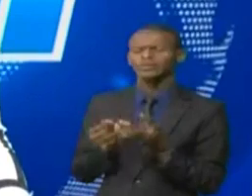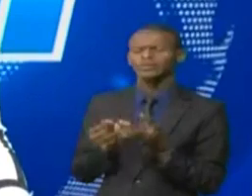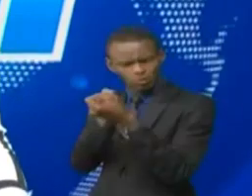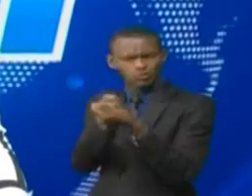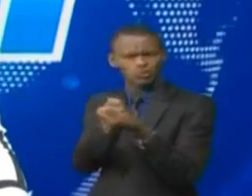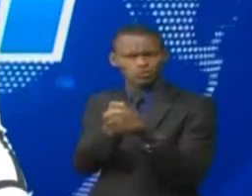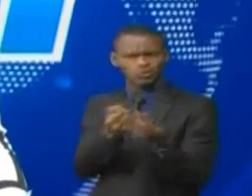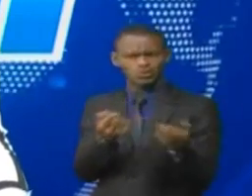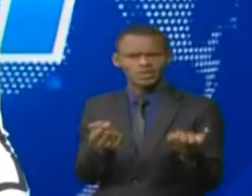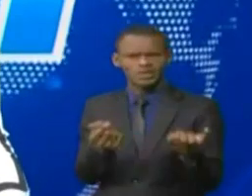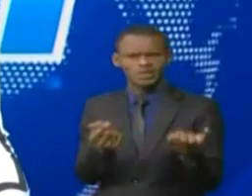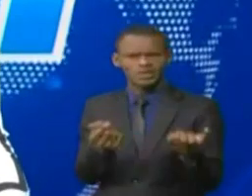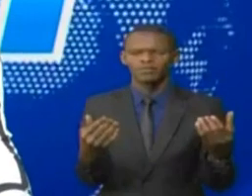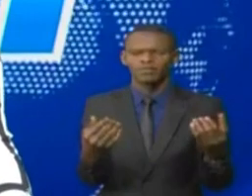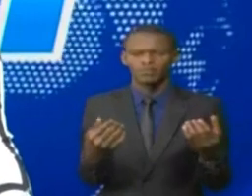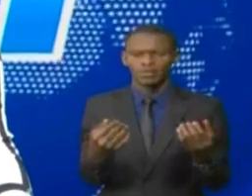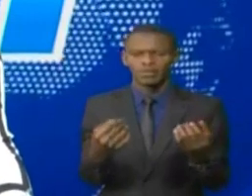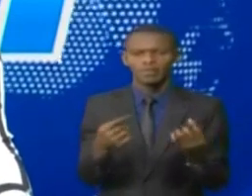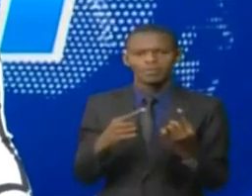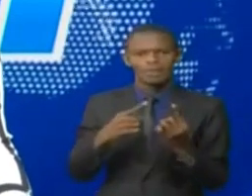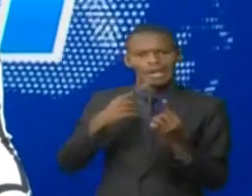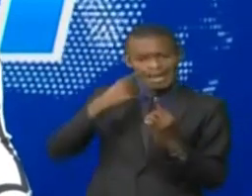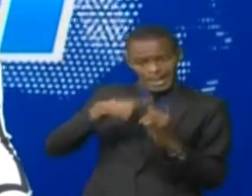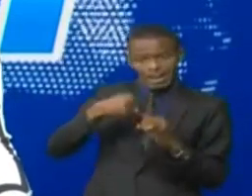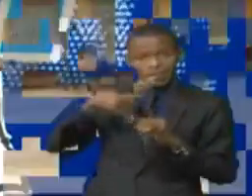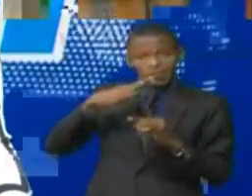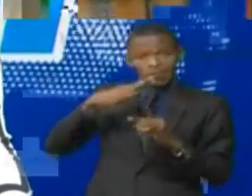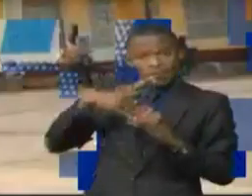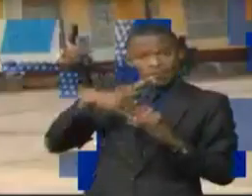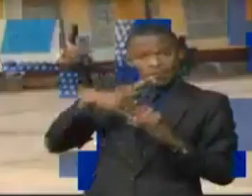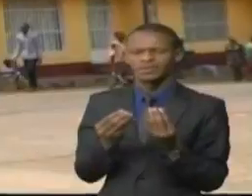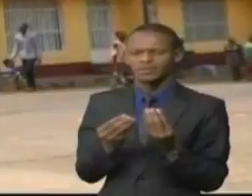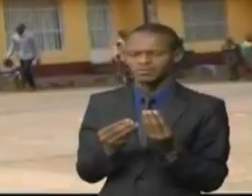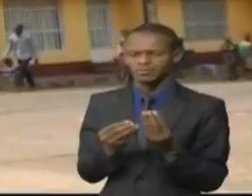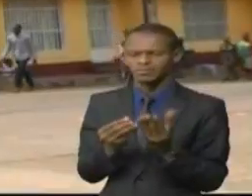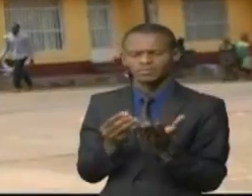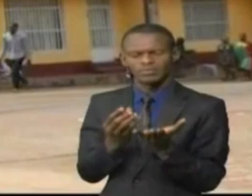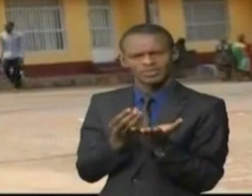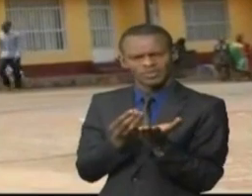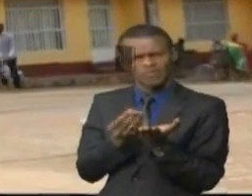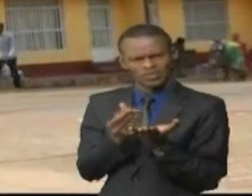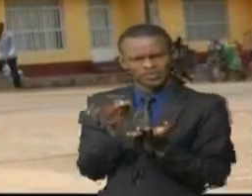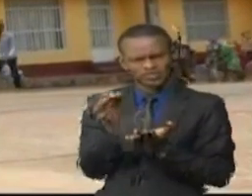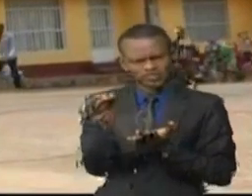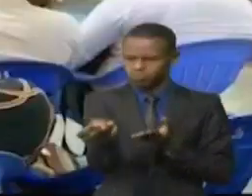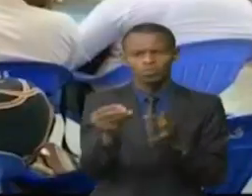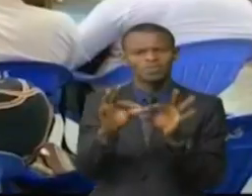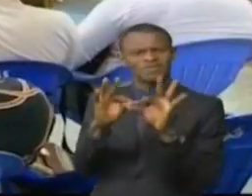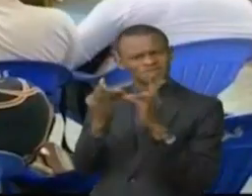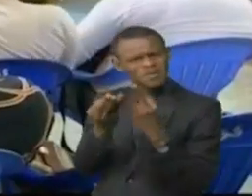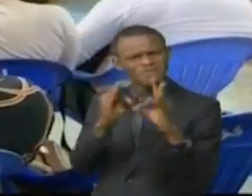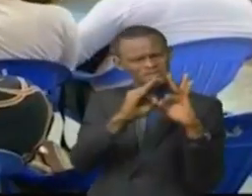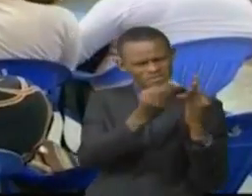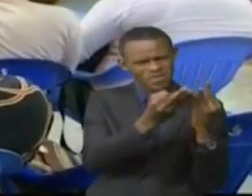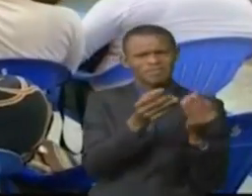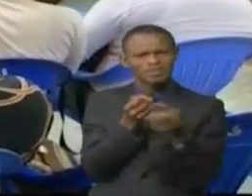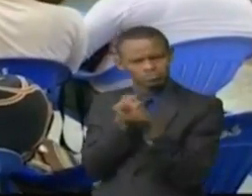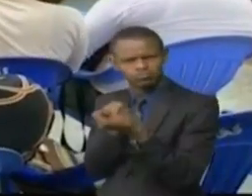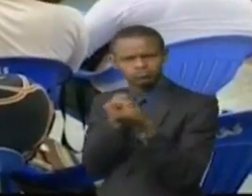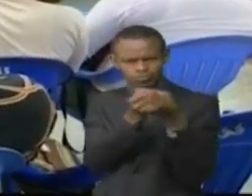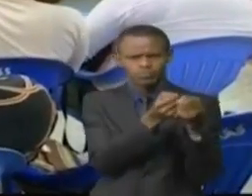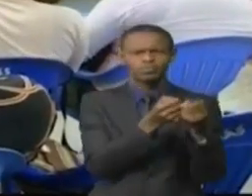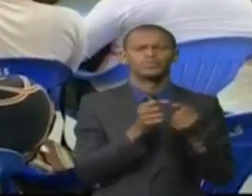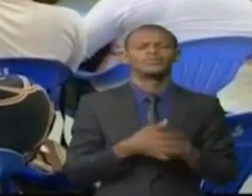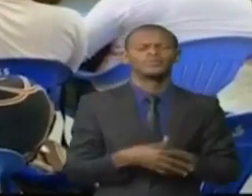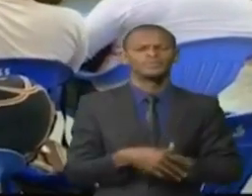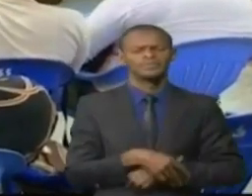des allocations fiscales. Image commentaire. La de sécurité sociale et orientale a poursuivi vendredi 29